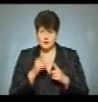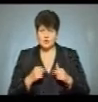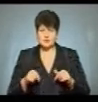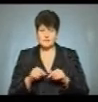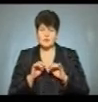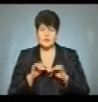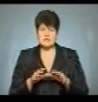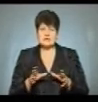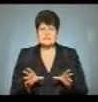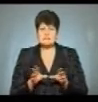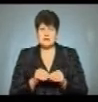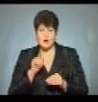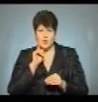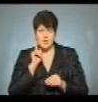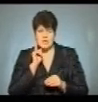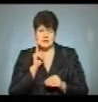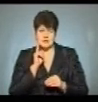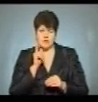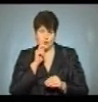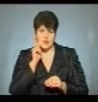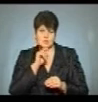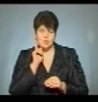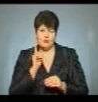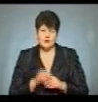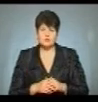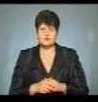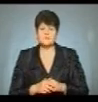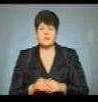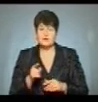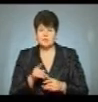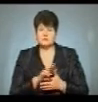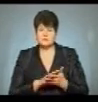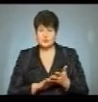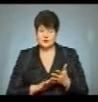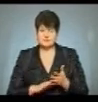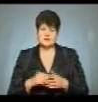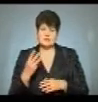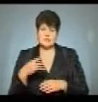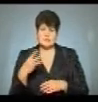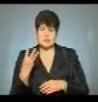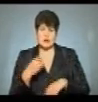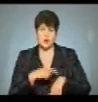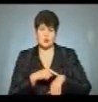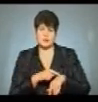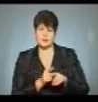акцію «Спілка української молоді», повідомила співорганізаторка Леся Голик. Триватиме акція 33 години.